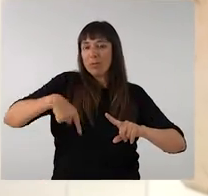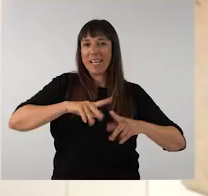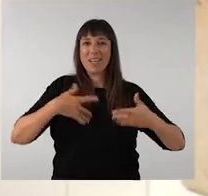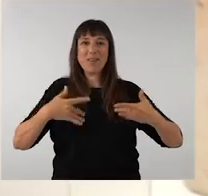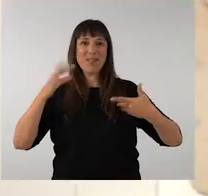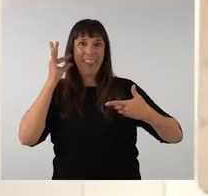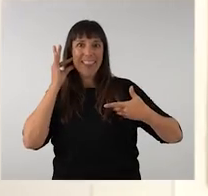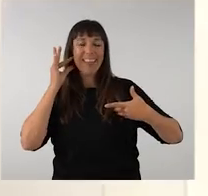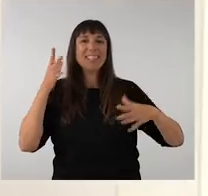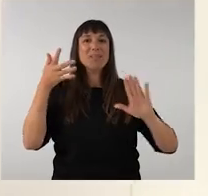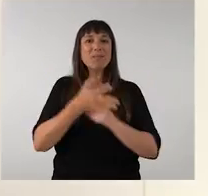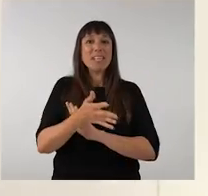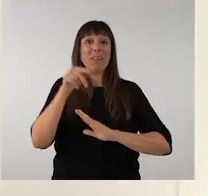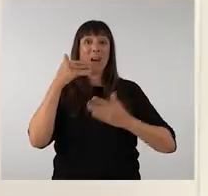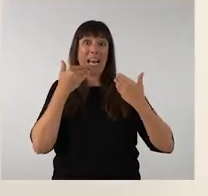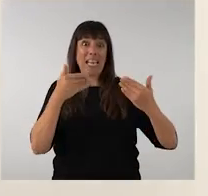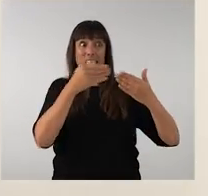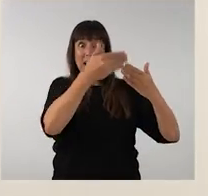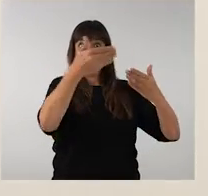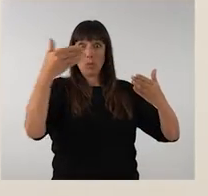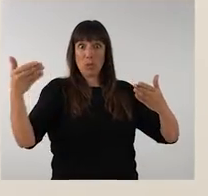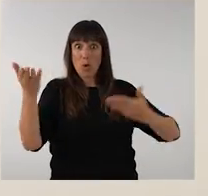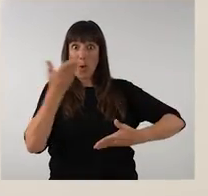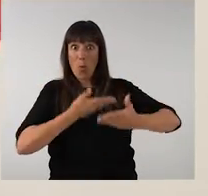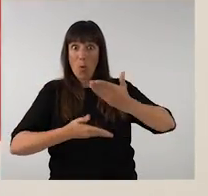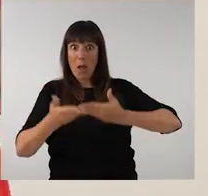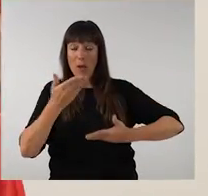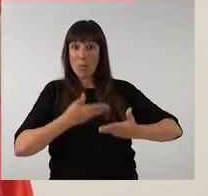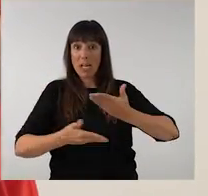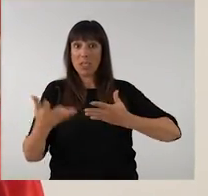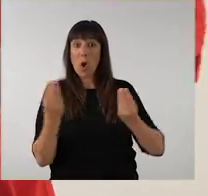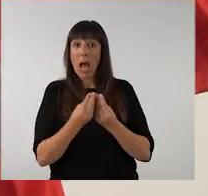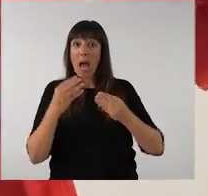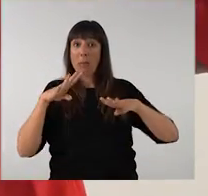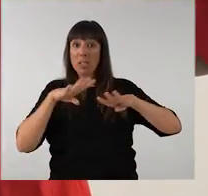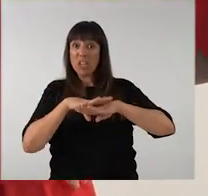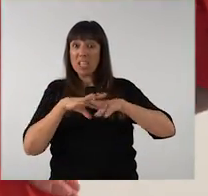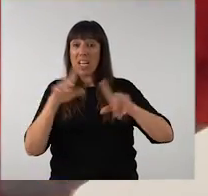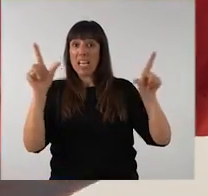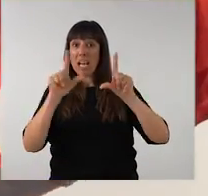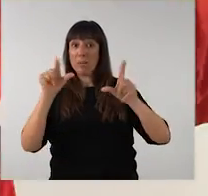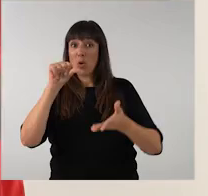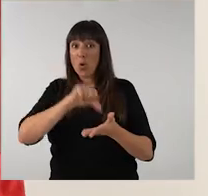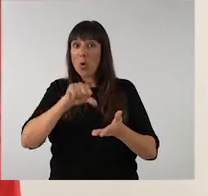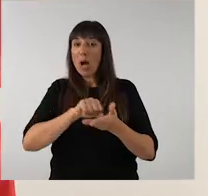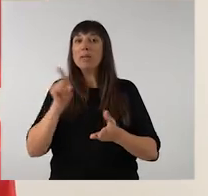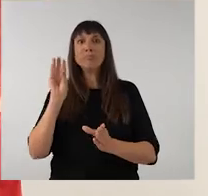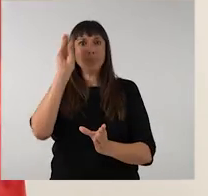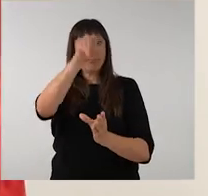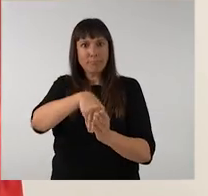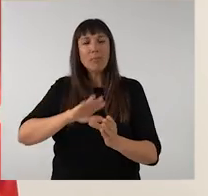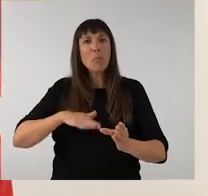fer, i que estem molt contentes perquè en el marc d'aquesta exposició i gràcies a aquesta col·laboració amb la xarxa de televisions